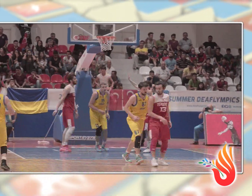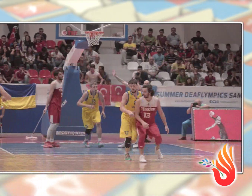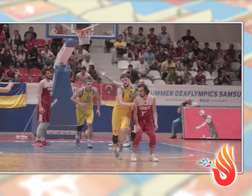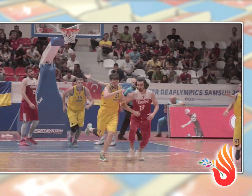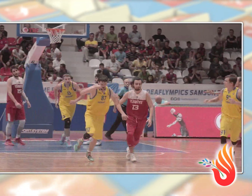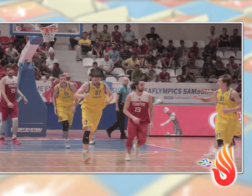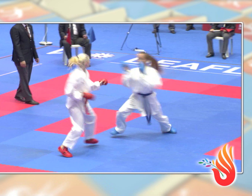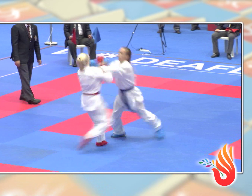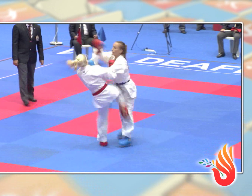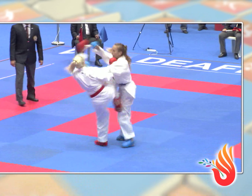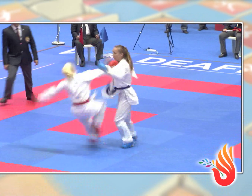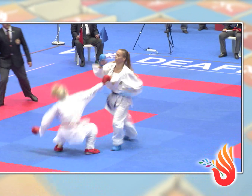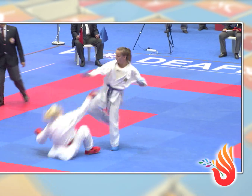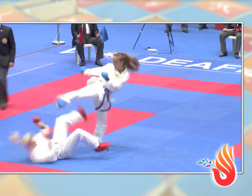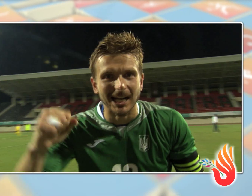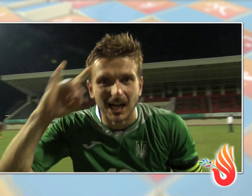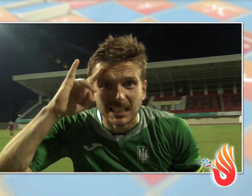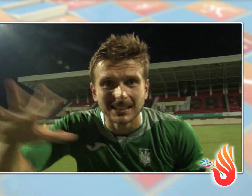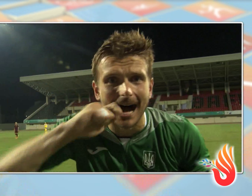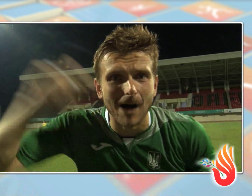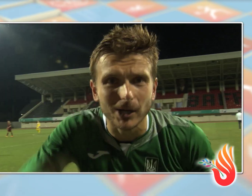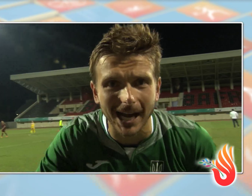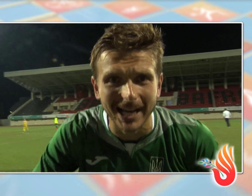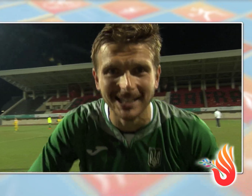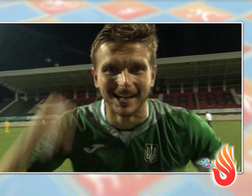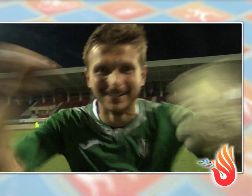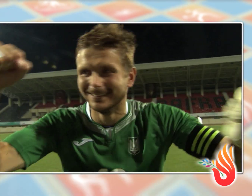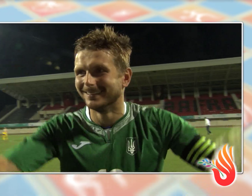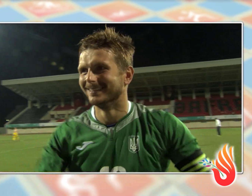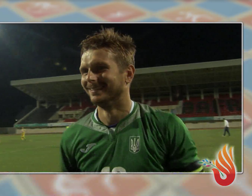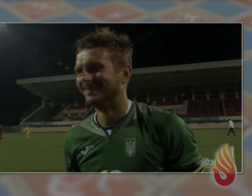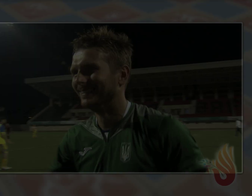Слава Украине!